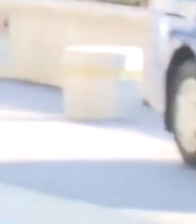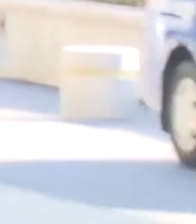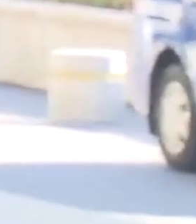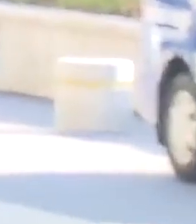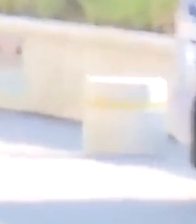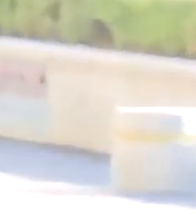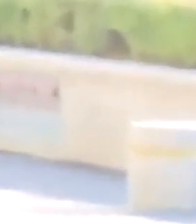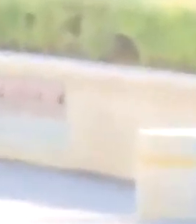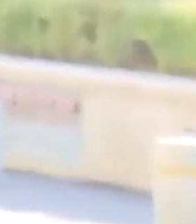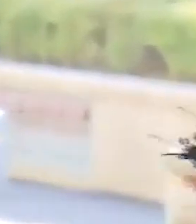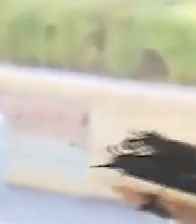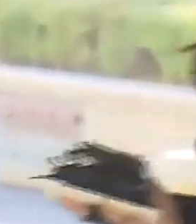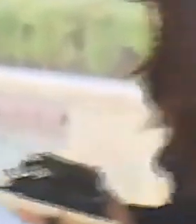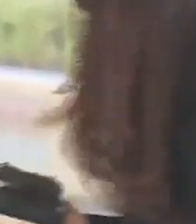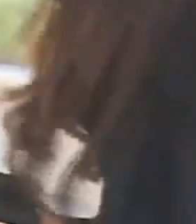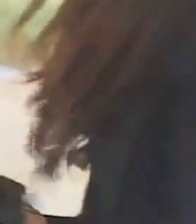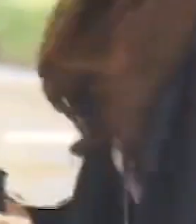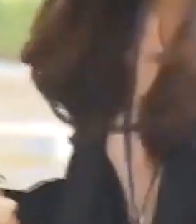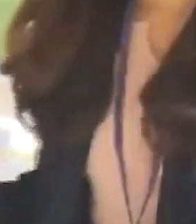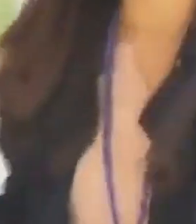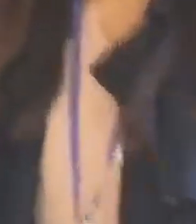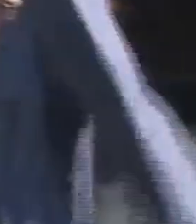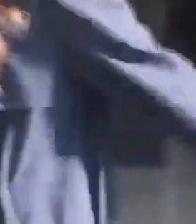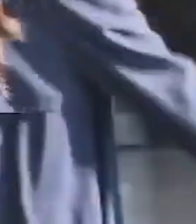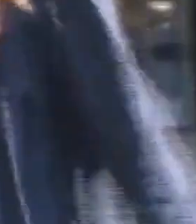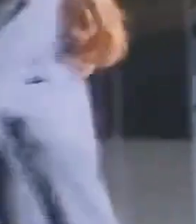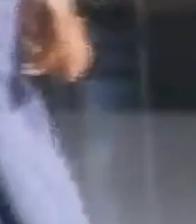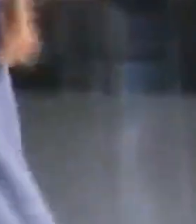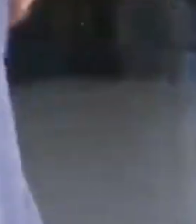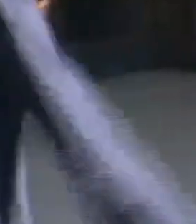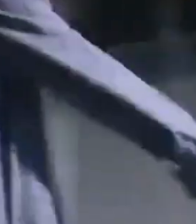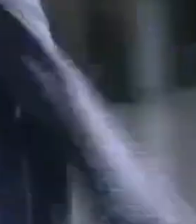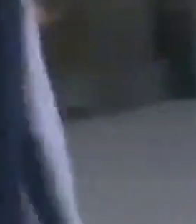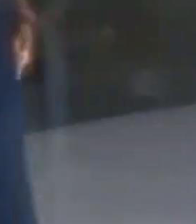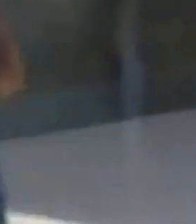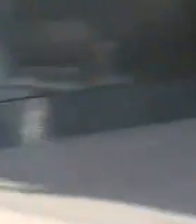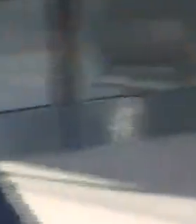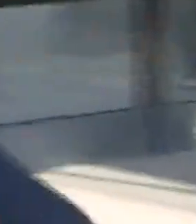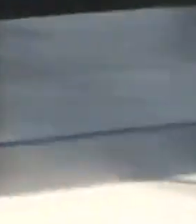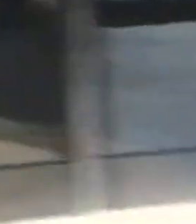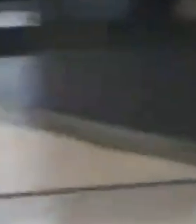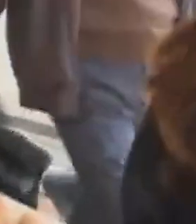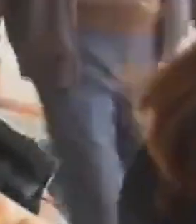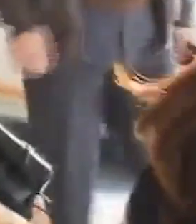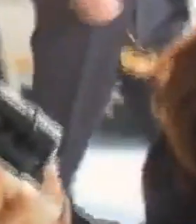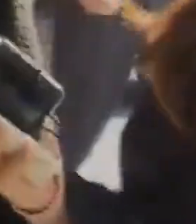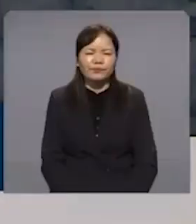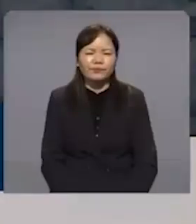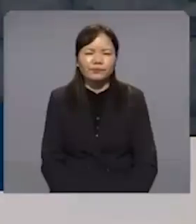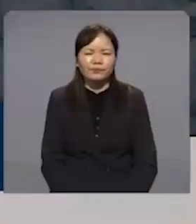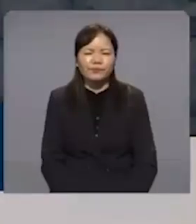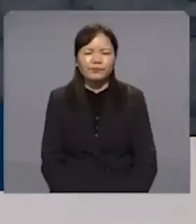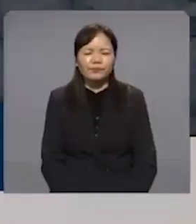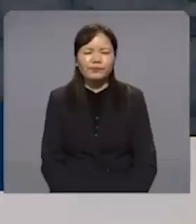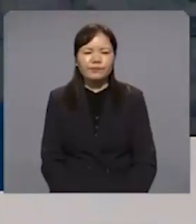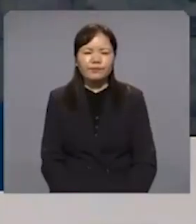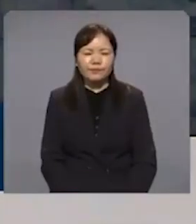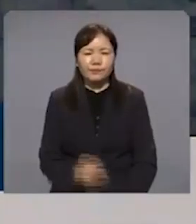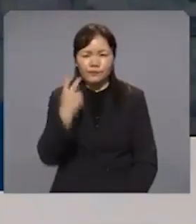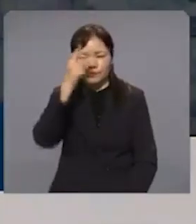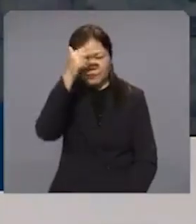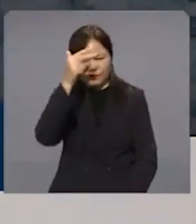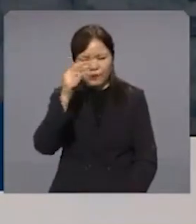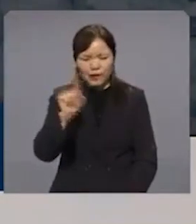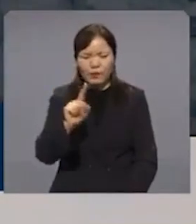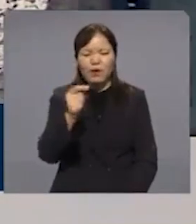소유주 남욱 변호사와 정영학 회계사를 불러 조사했습니다. OBS 뉴스 최진만입니다. 검찰이